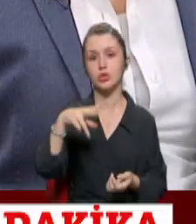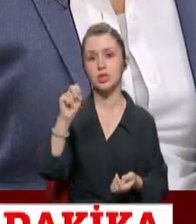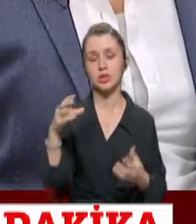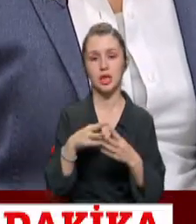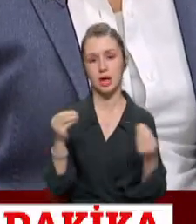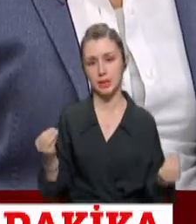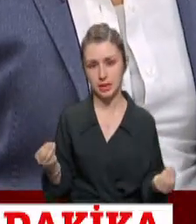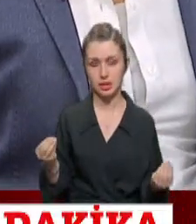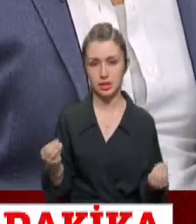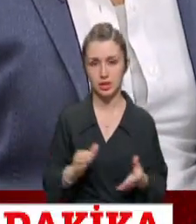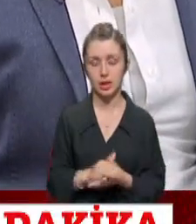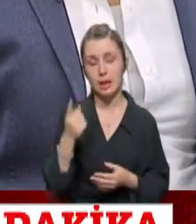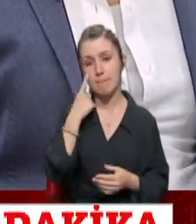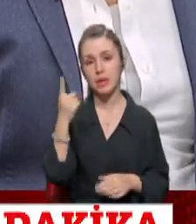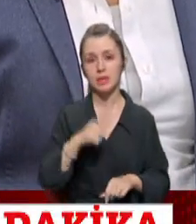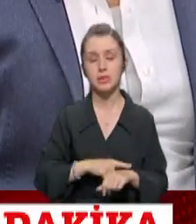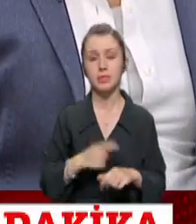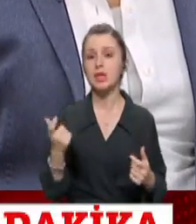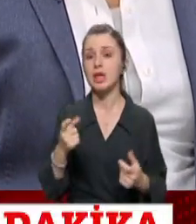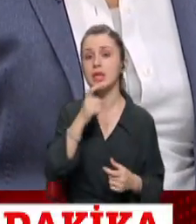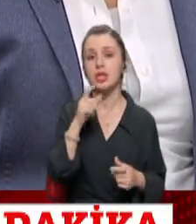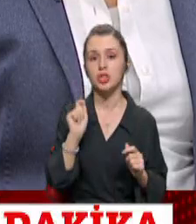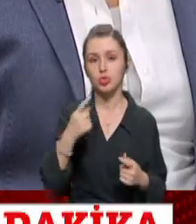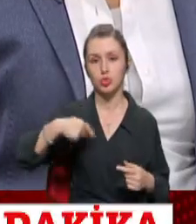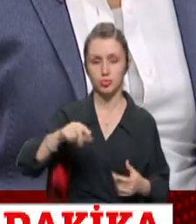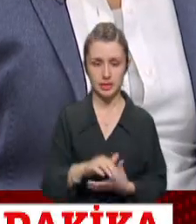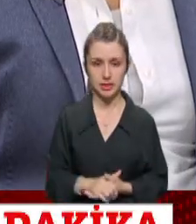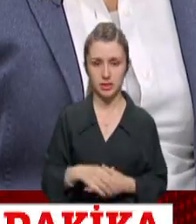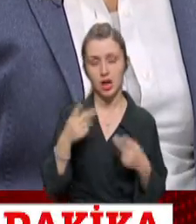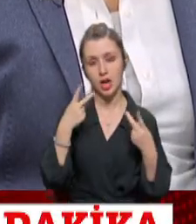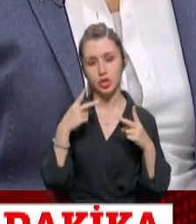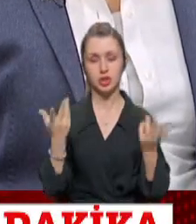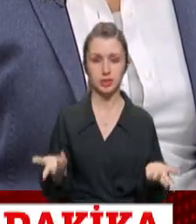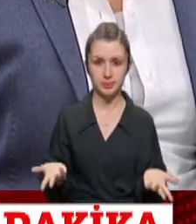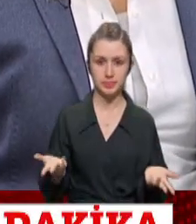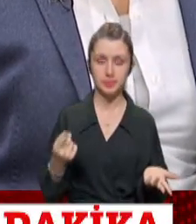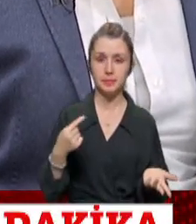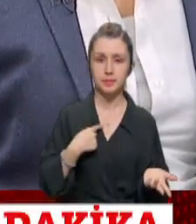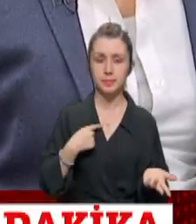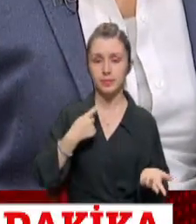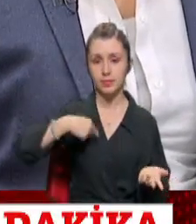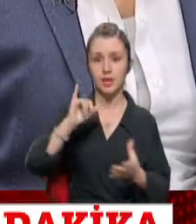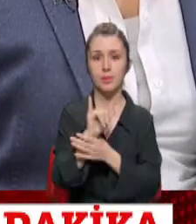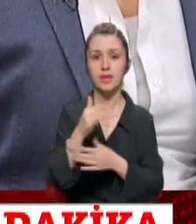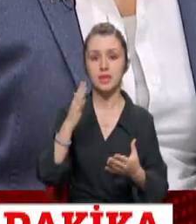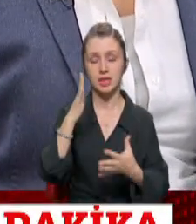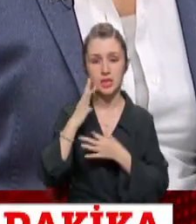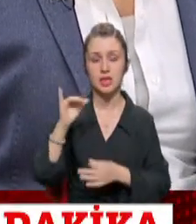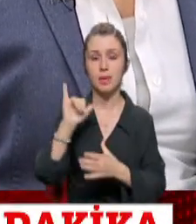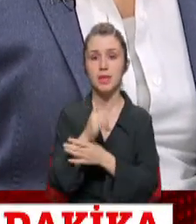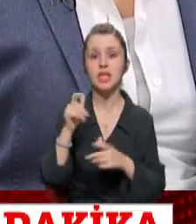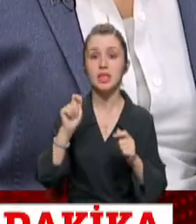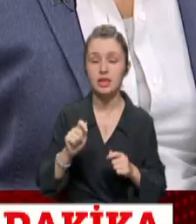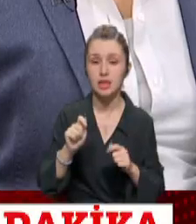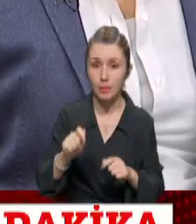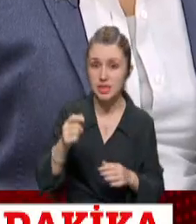%80'ini kaybettik. Baktığımızda nerede yanlış yapıyoruz biz? Açıkçası bizim gibi meslek insanlarına mesleğini